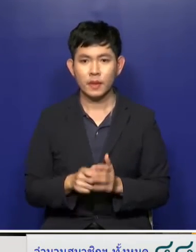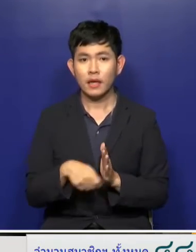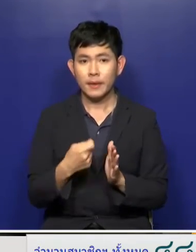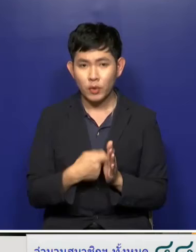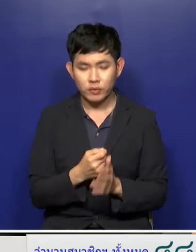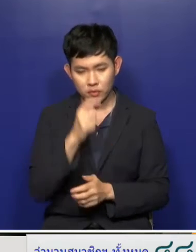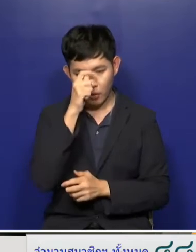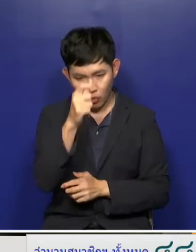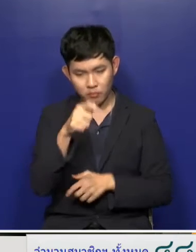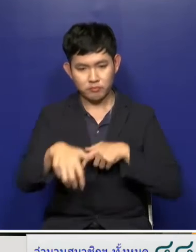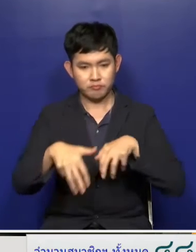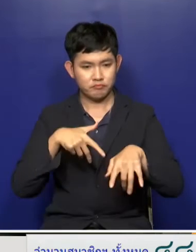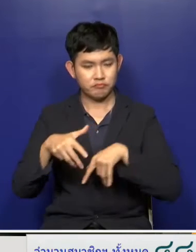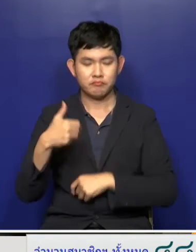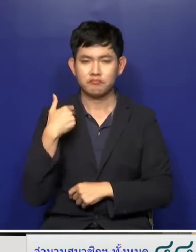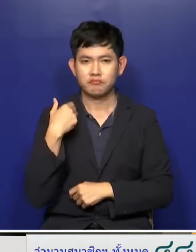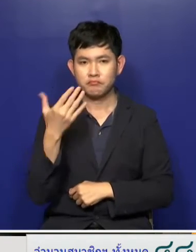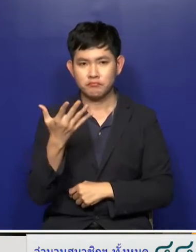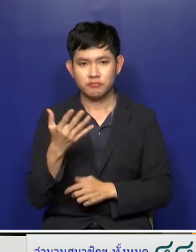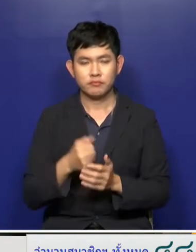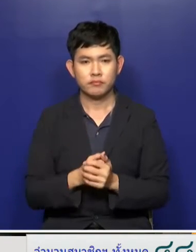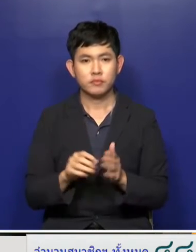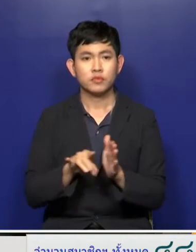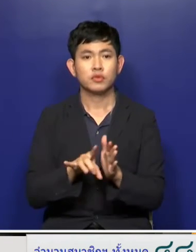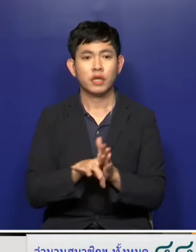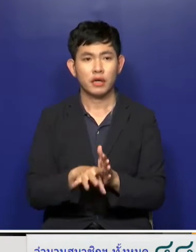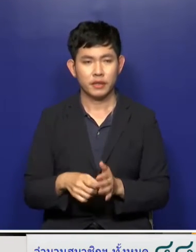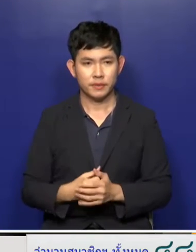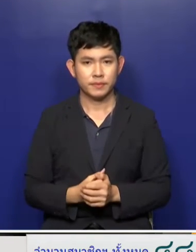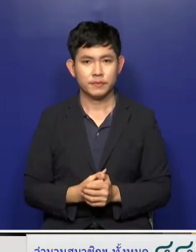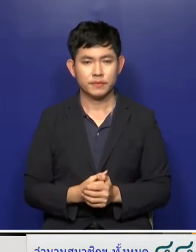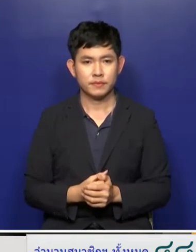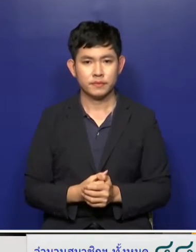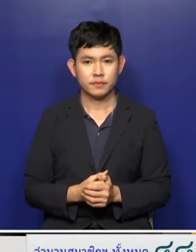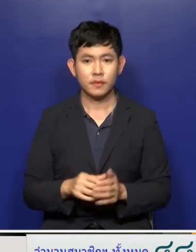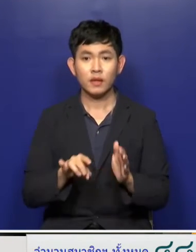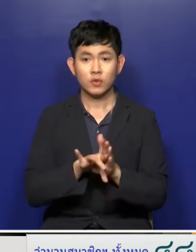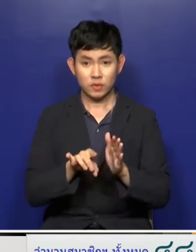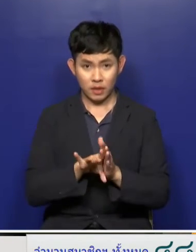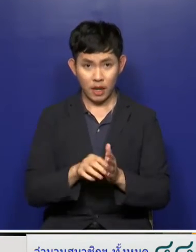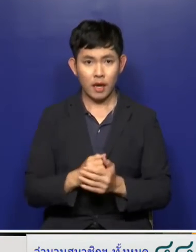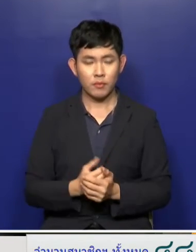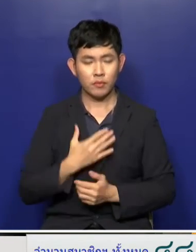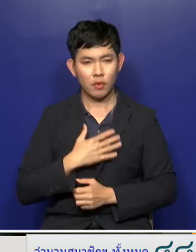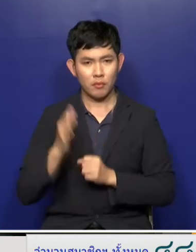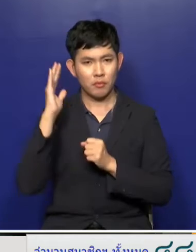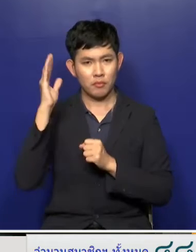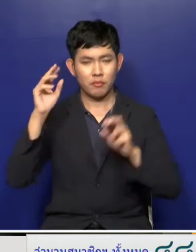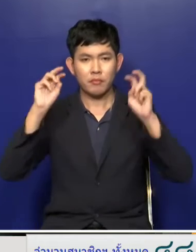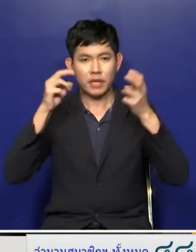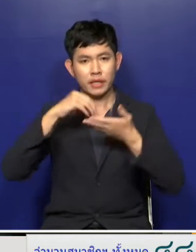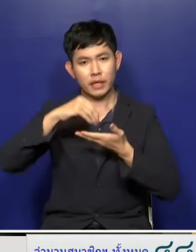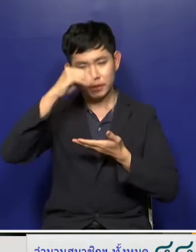ความรประชาชนสุดทายครับ สุดท้ายนี่ผมกลับมาพูเรื่องการศึษา